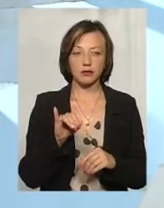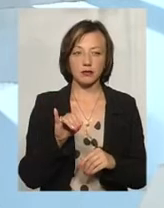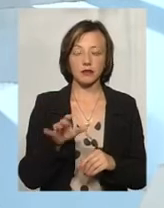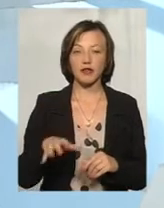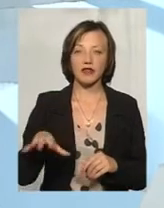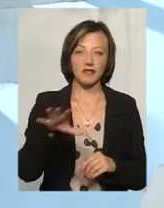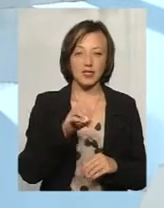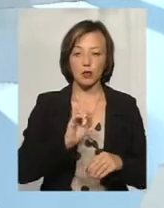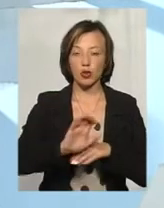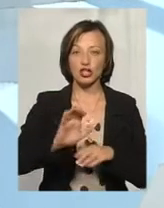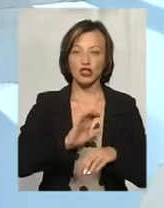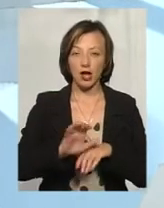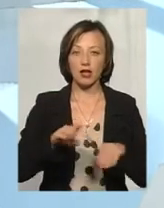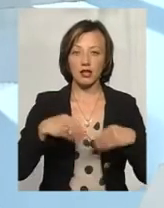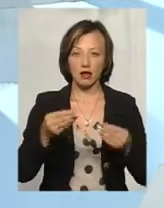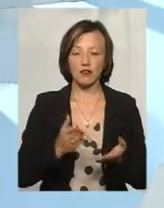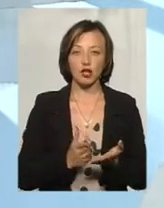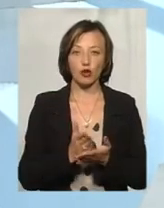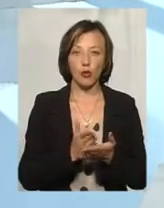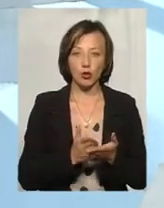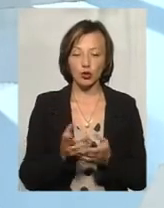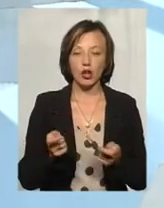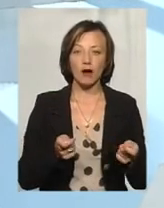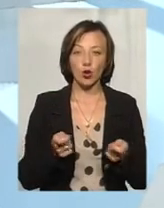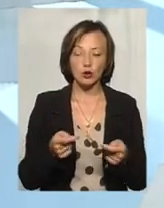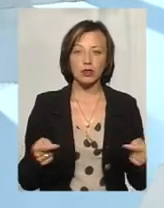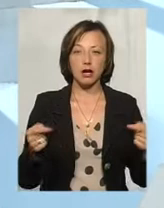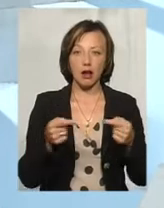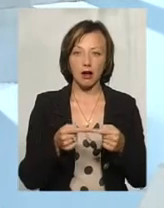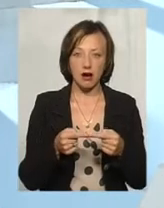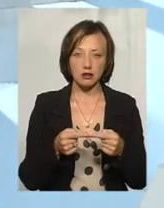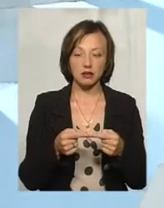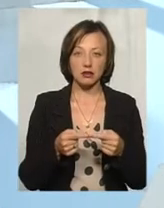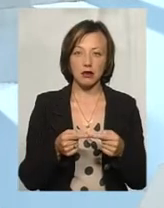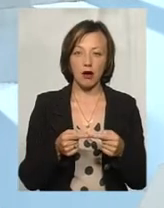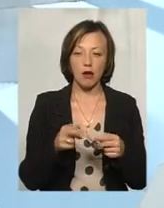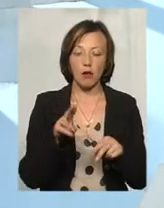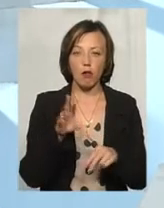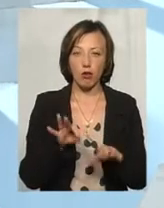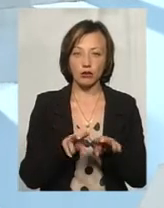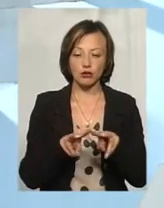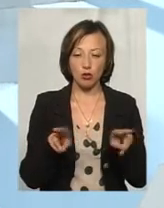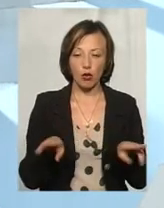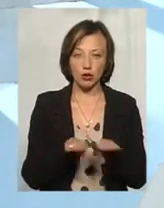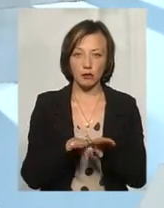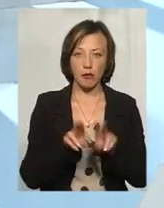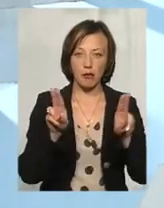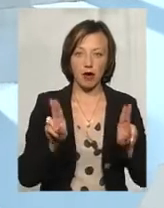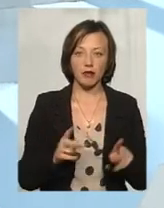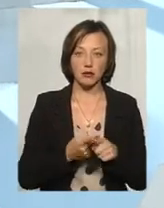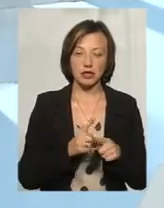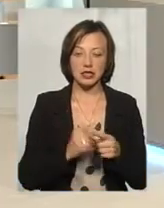Всі постачальники, всі надавачі послуг регулюються якраз по схожим правилам і по цій самій